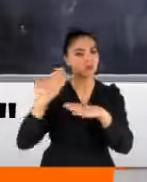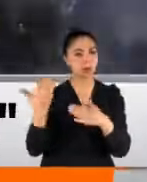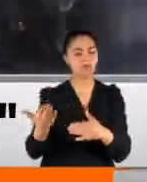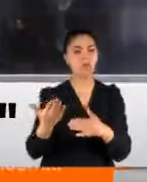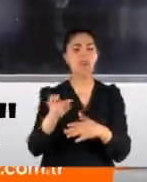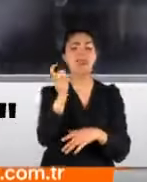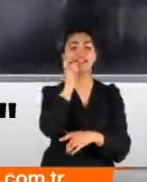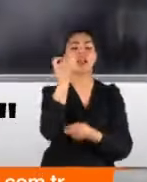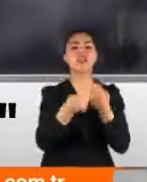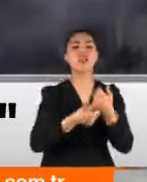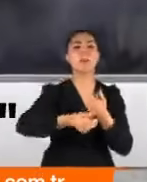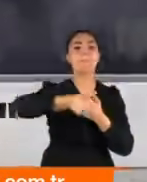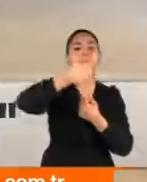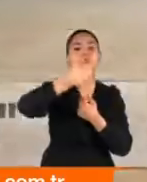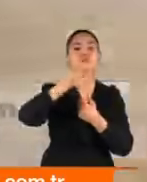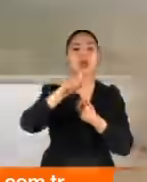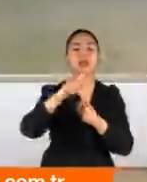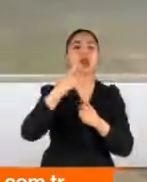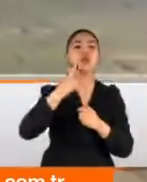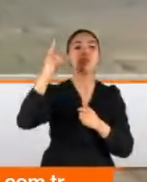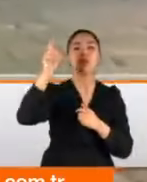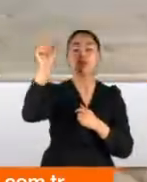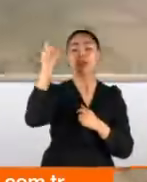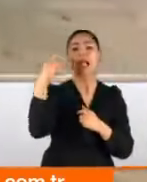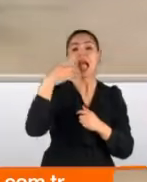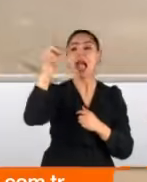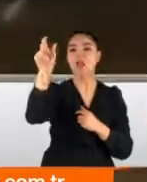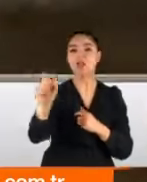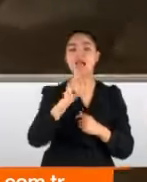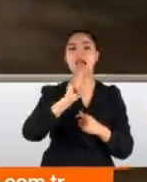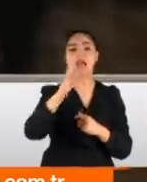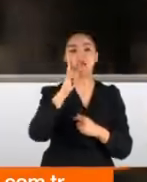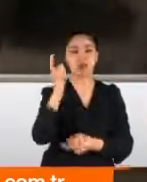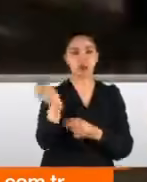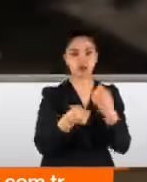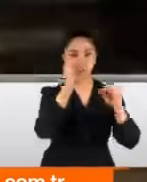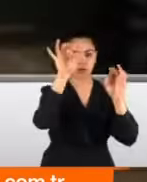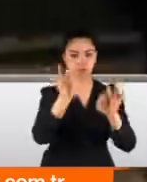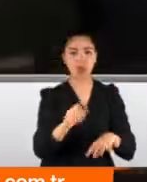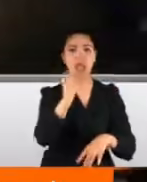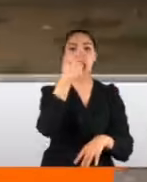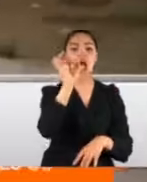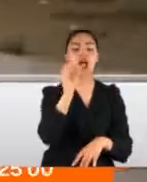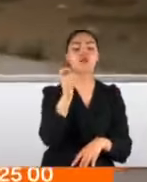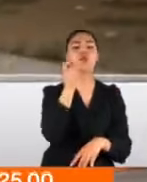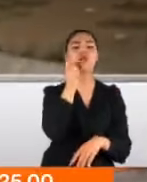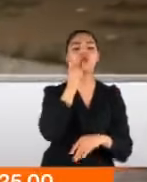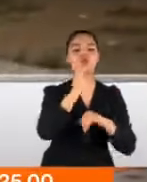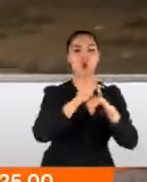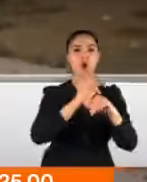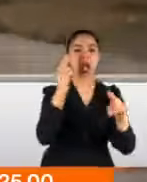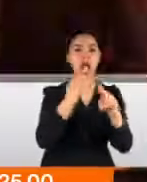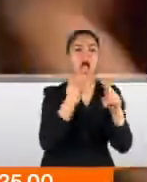bu Diyanet İşleri Başkanlığı takipçi Cumhurbaşkanı Erdoğan'ın talimatıyla harekete geçti 60 müslüman ülke ile